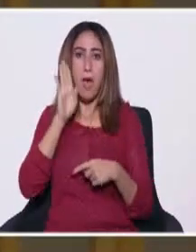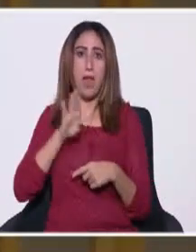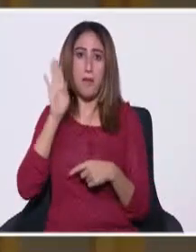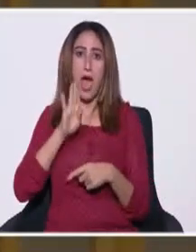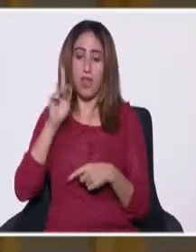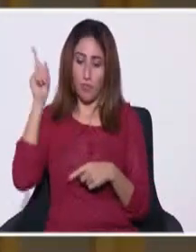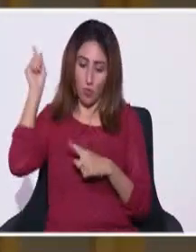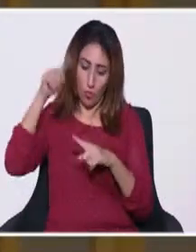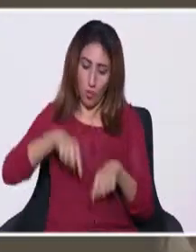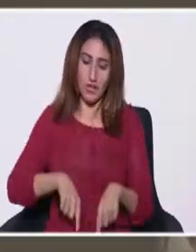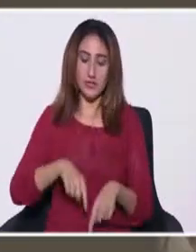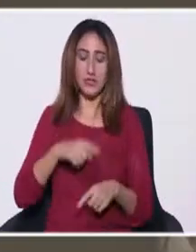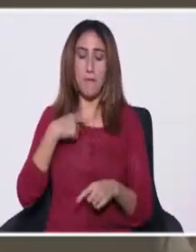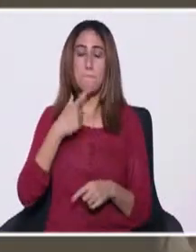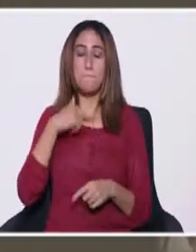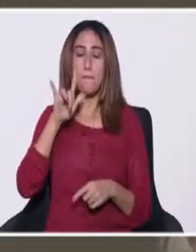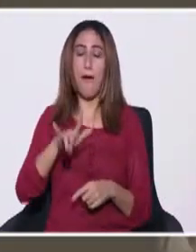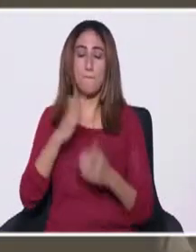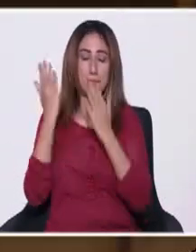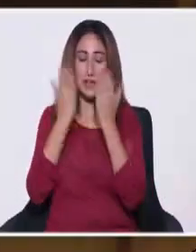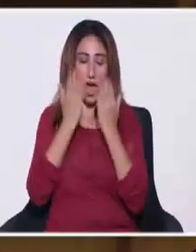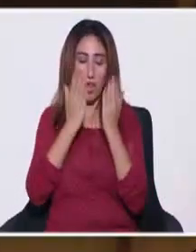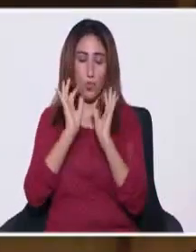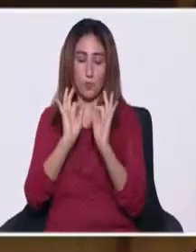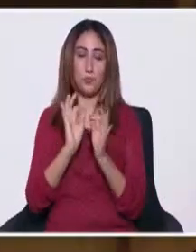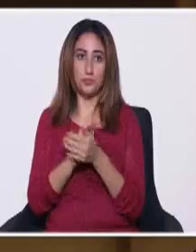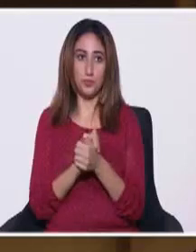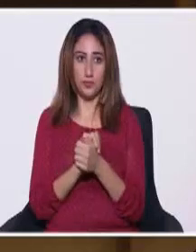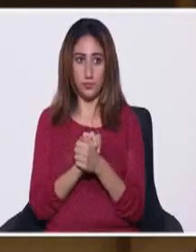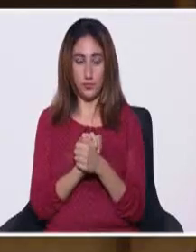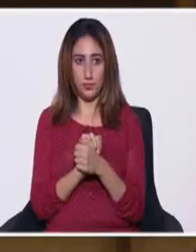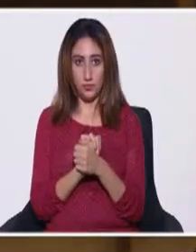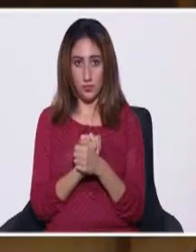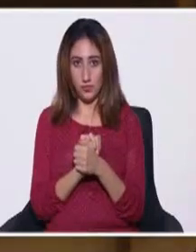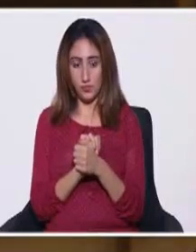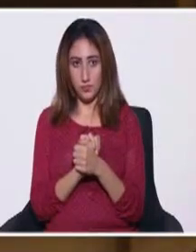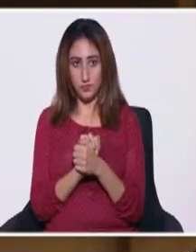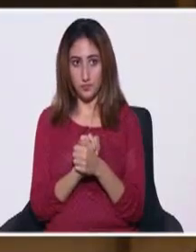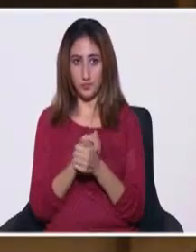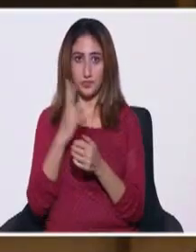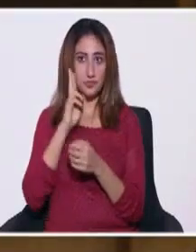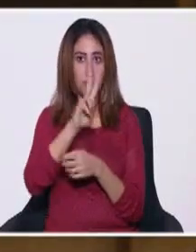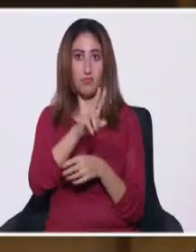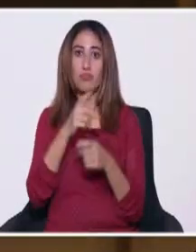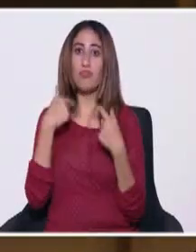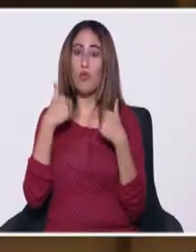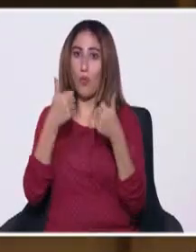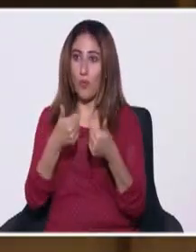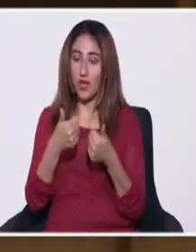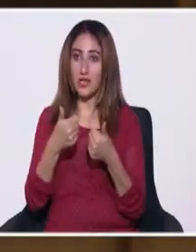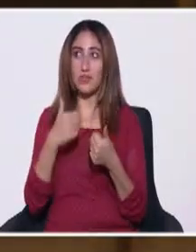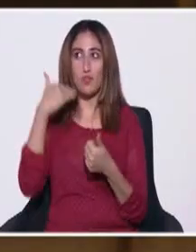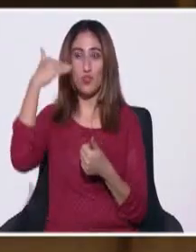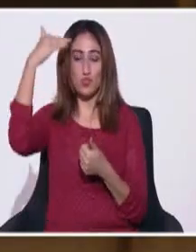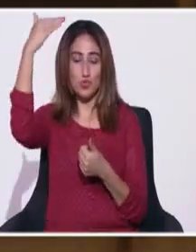كذلك. الحمد لله. حاجه رائعه النماذج يعني الحقيقه تدونا يعني امل كبير